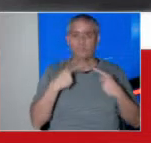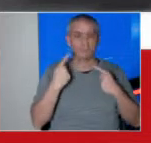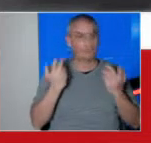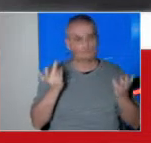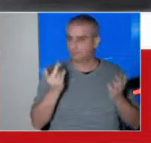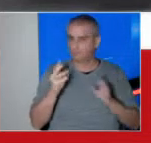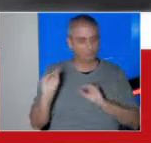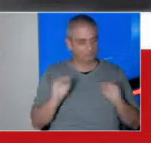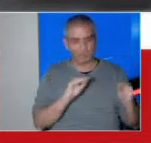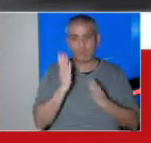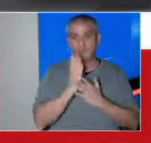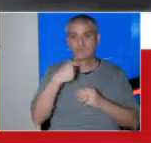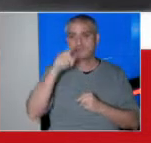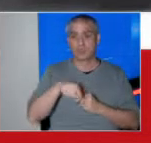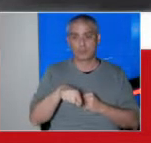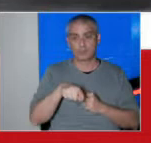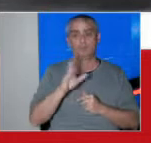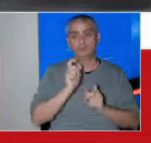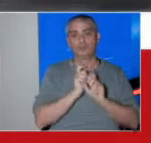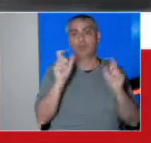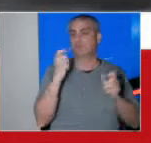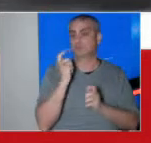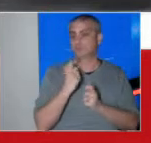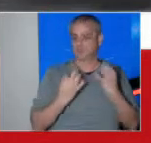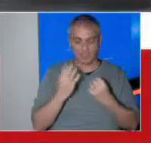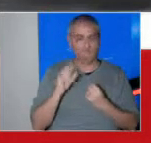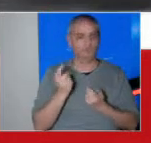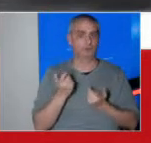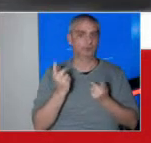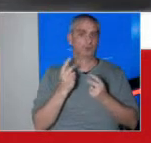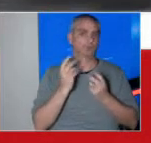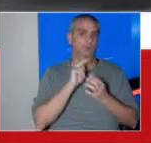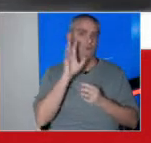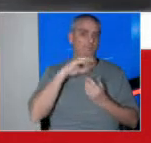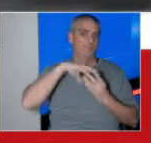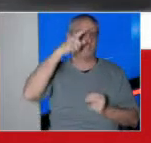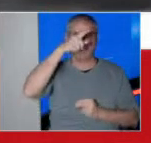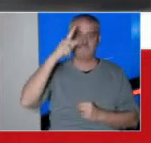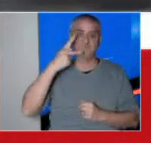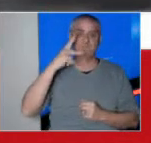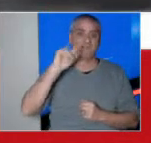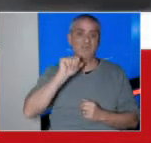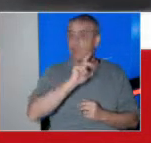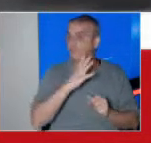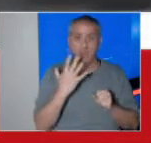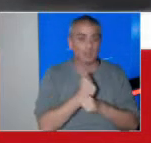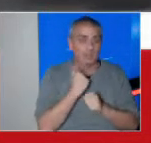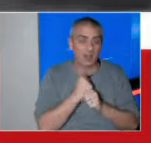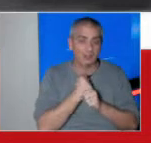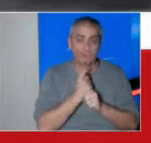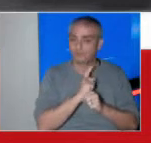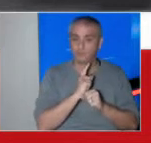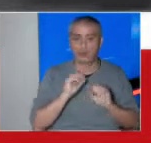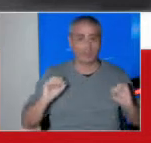חלון העברות מסתיים בינואר, ויש חובות לשחקנים, ויש עניינים עם פיפה וכו', והמועדון, אם לא נצליח לייצר את הסכומים האלה